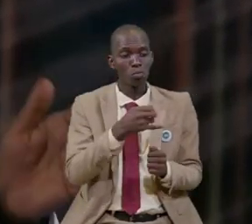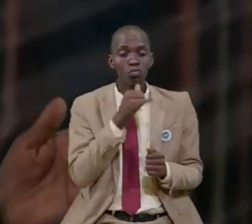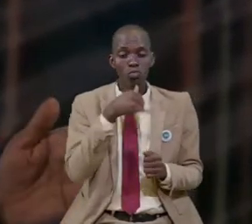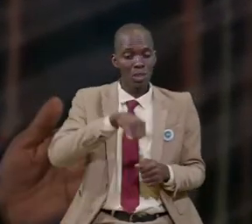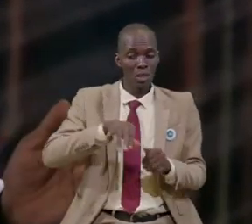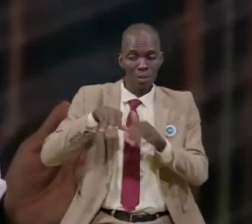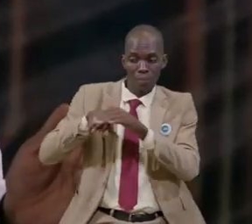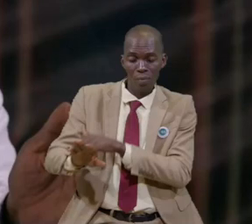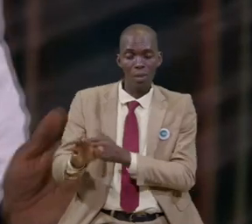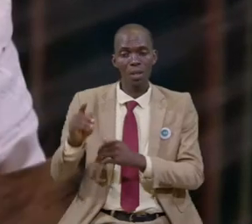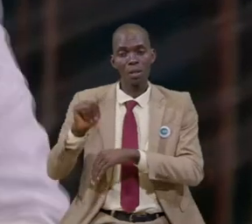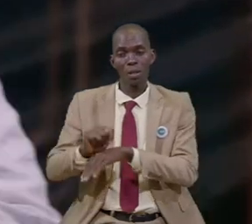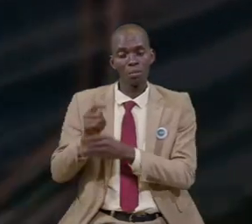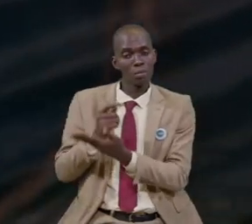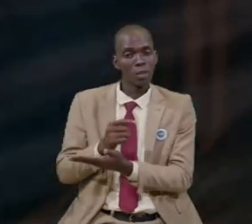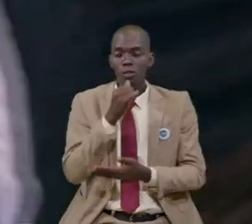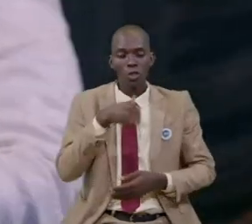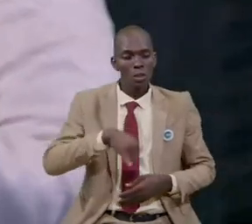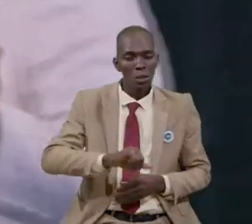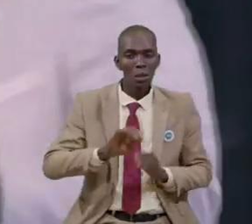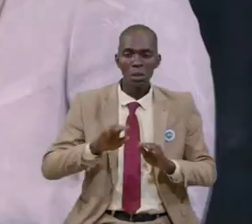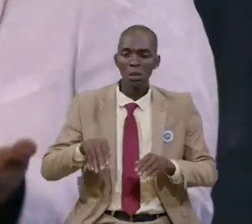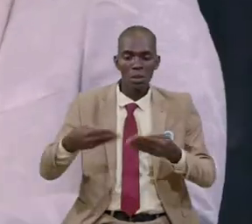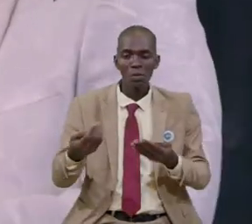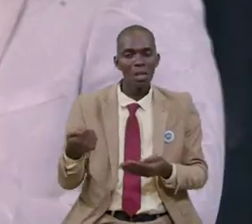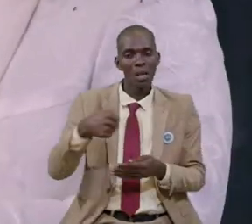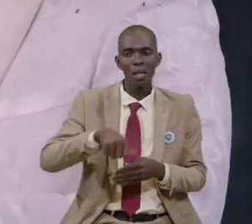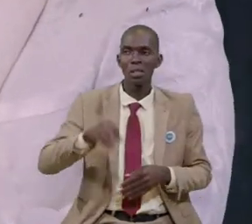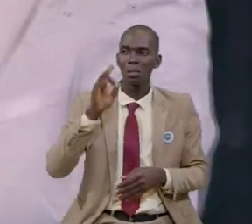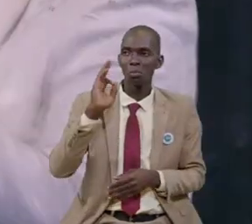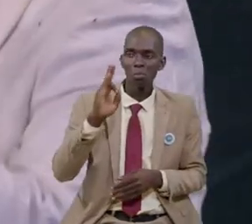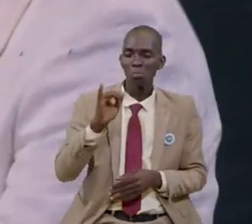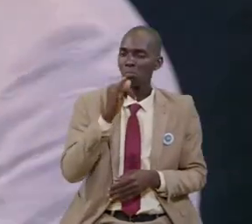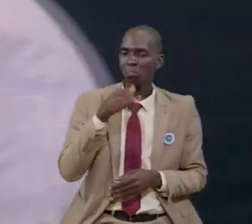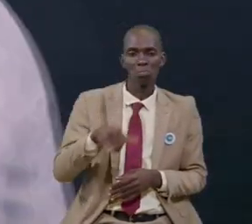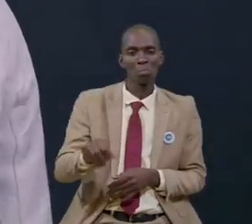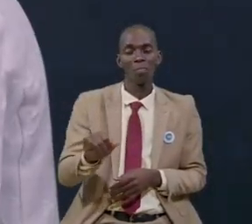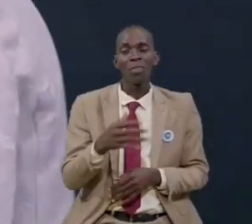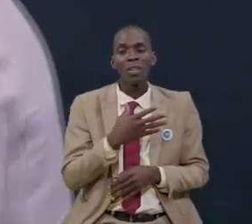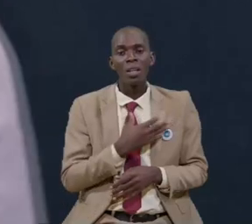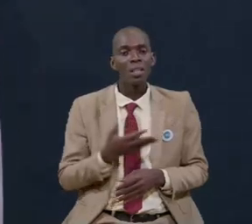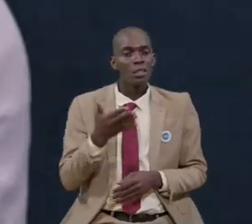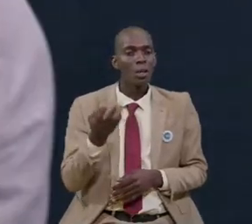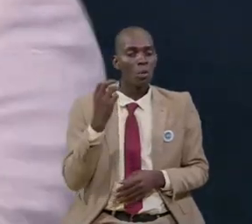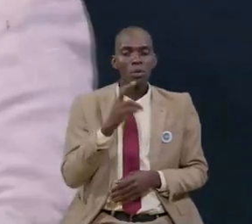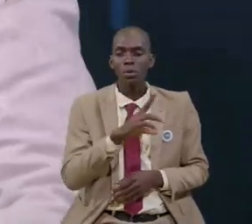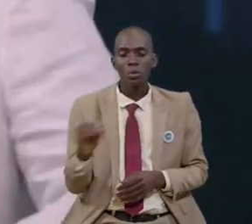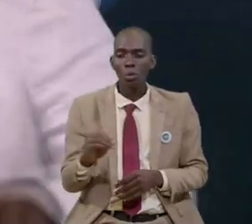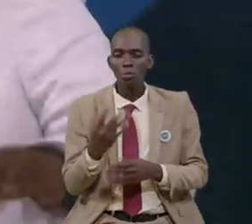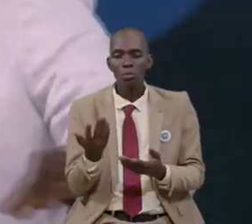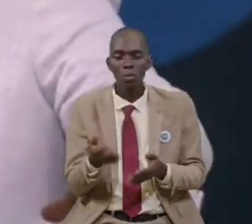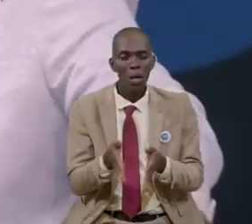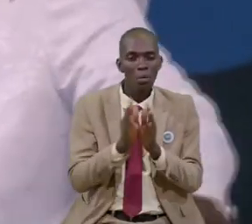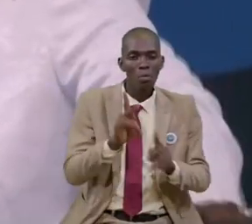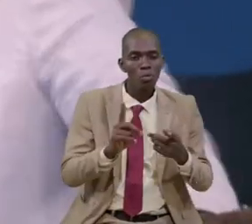ils n'ont même pas donné de message, ils n'avaient même pas un appel au